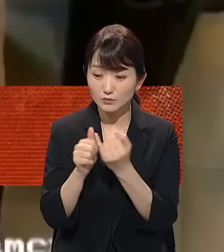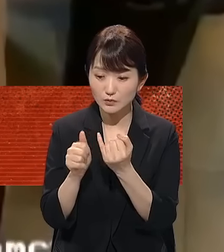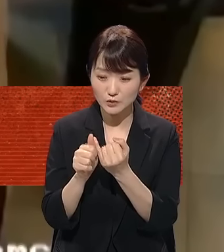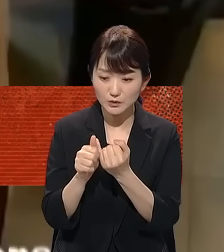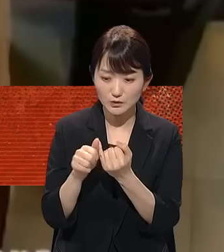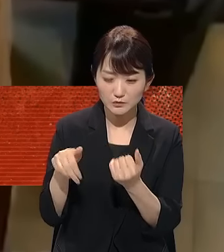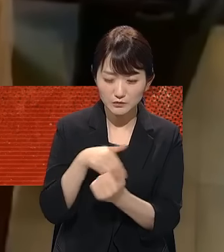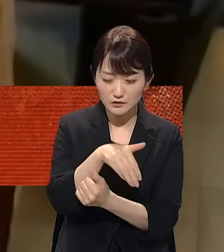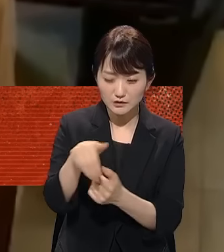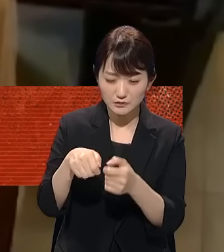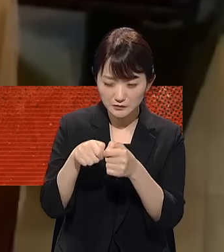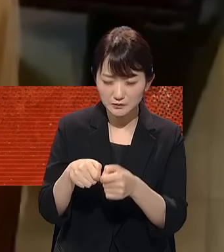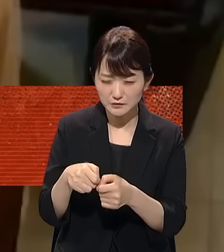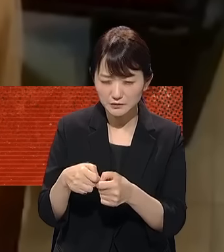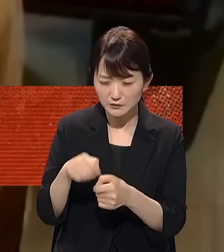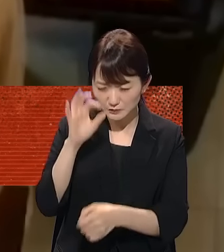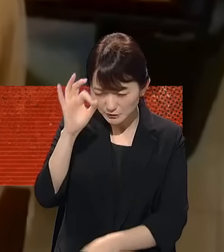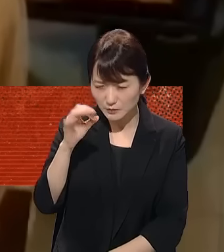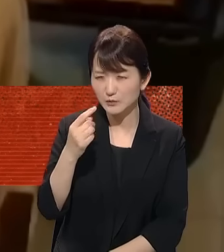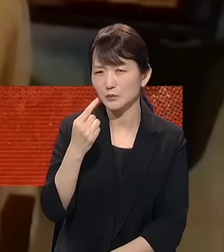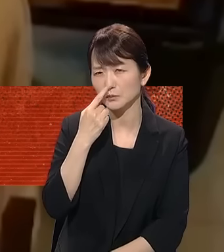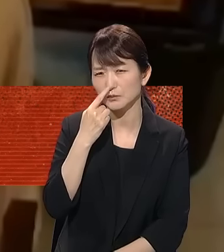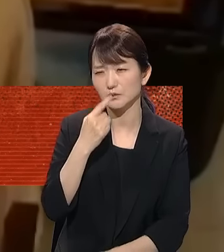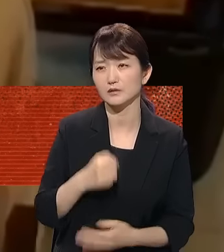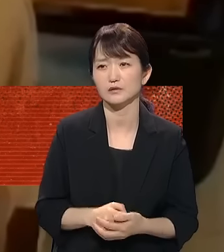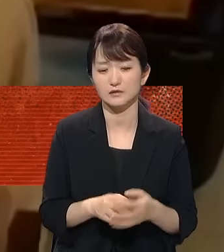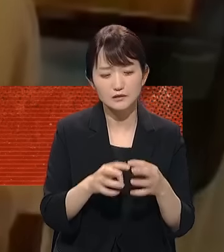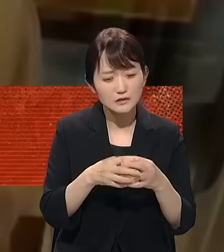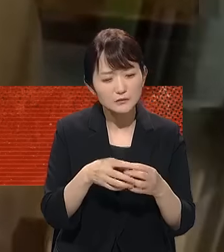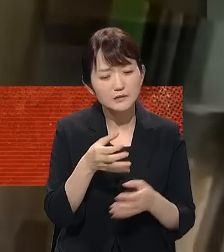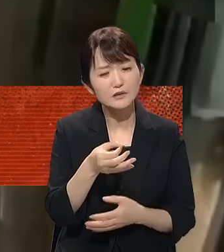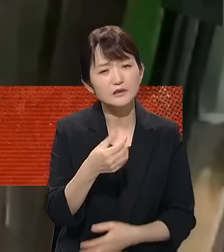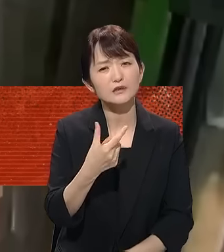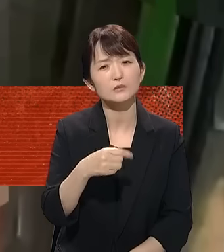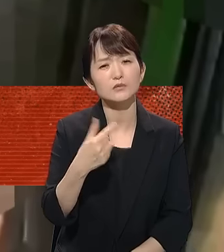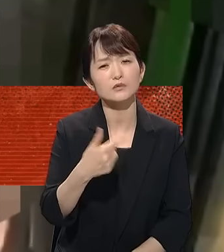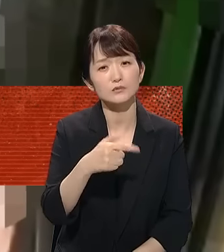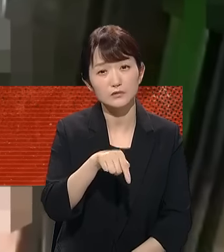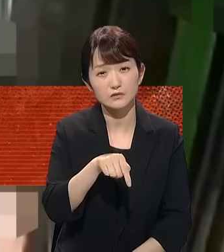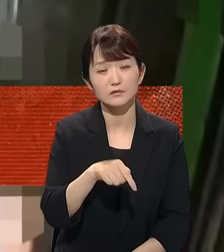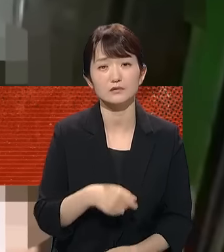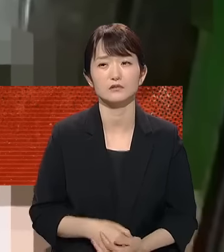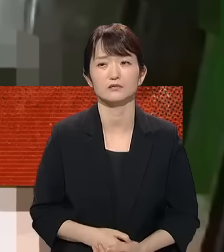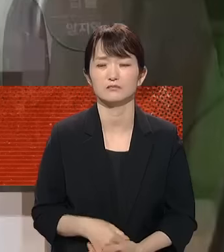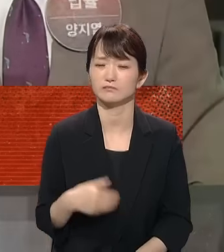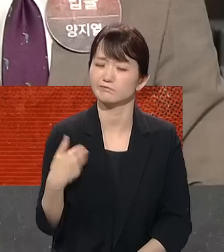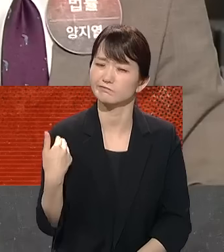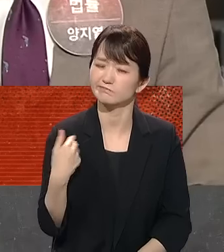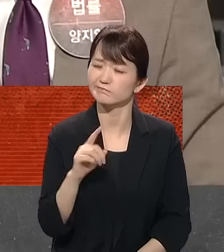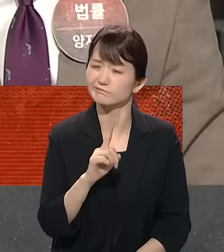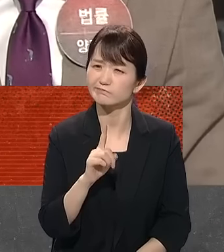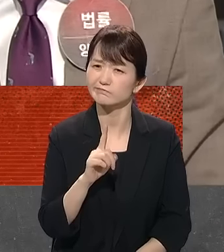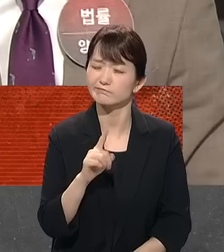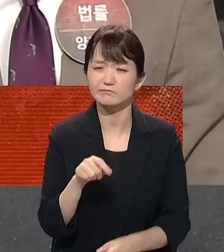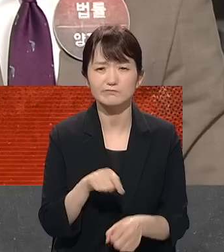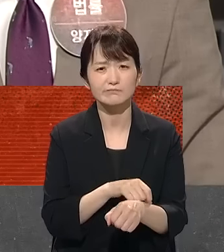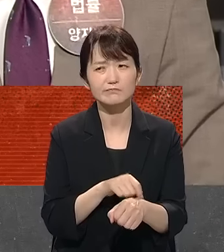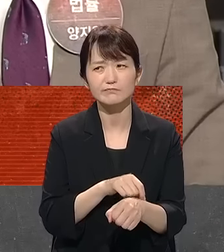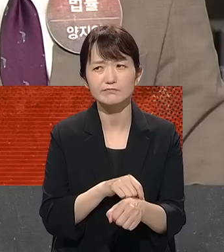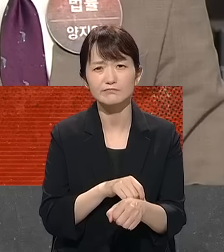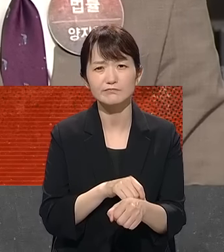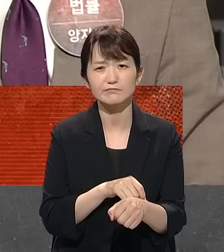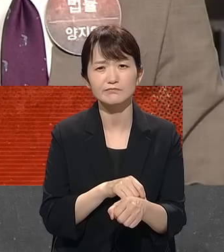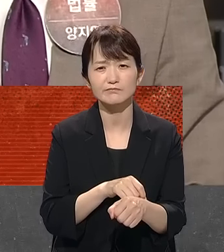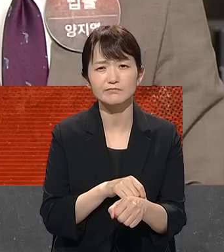도을 정말 보고 배웁니다 저 삼겹살 값이 한 6만 6원 정도 된다라고 하는데요 모르겠습니다 무슨 정말 특별히 기구한